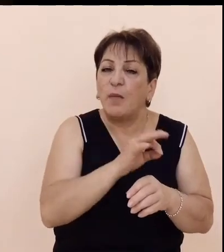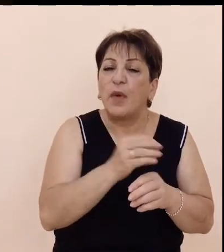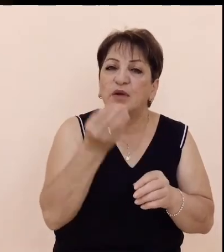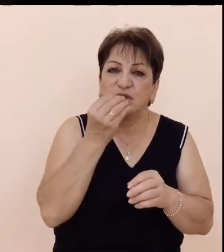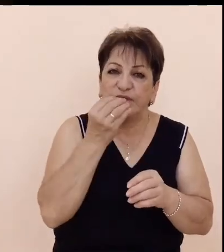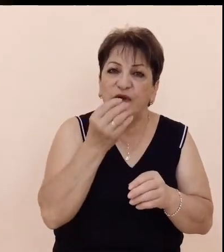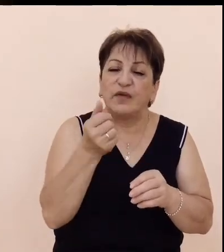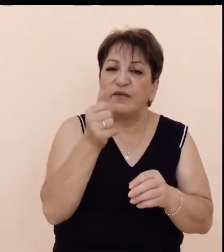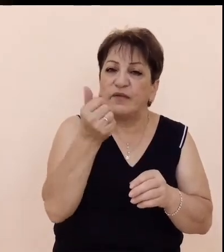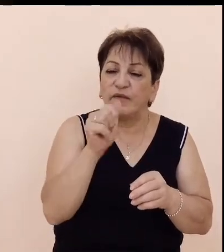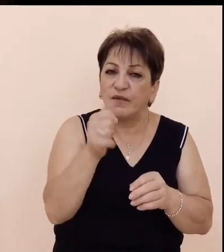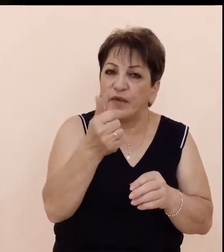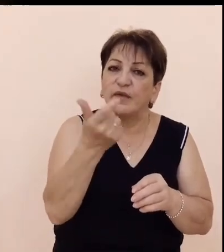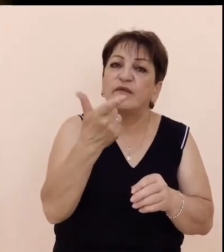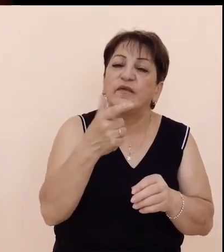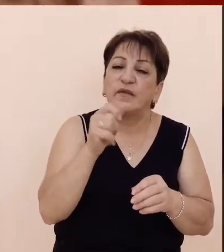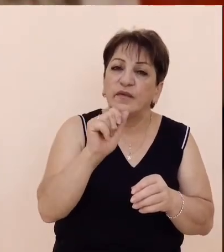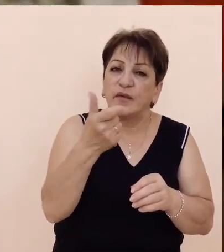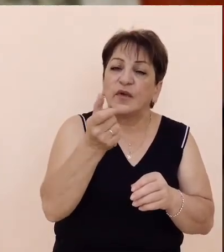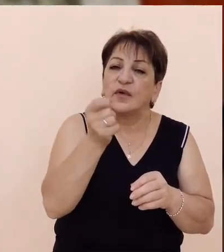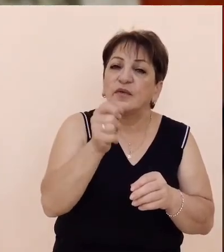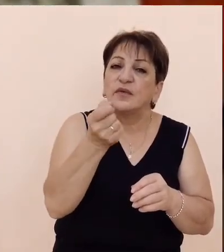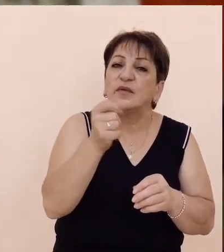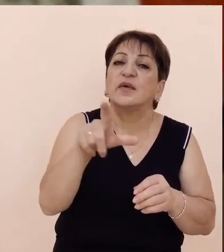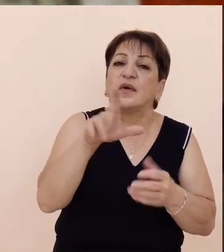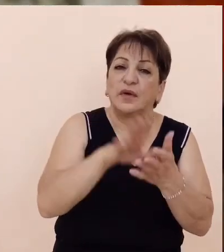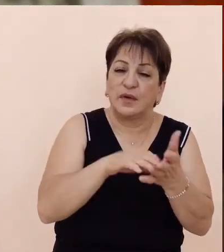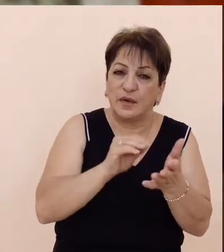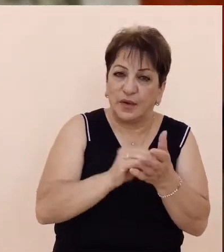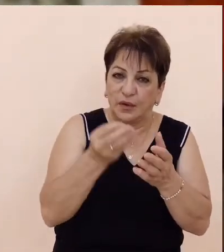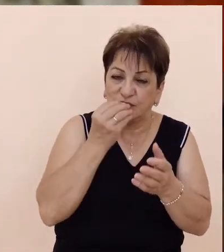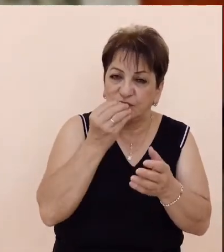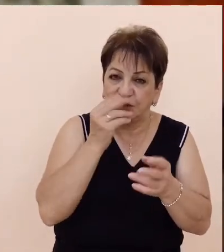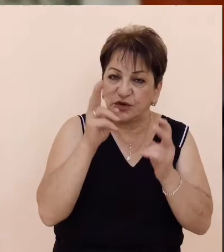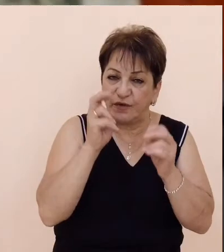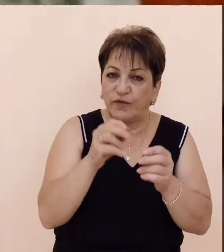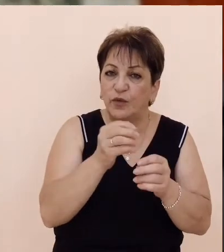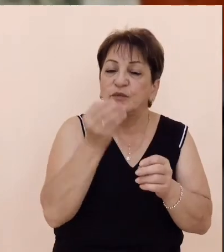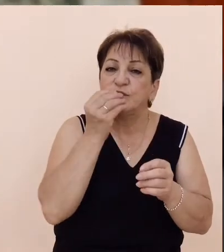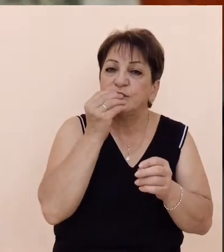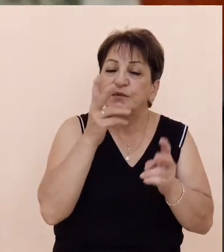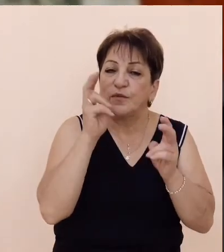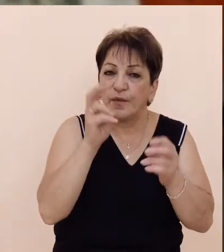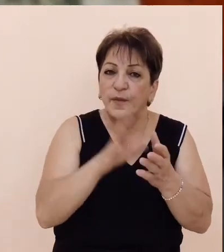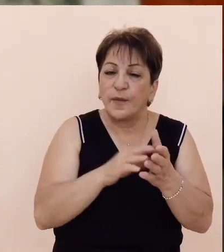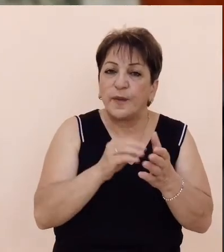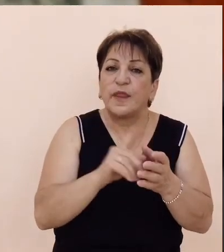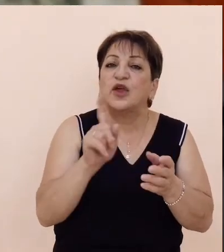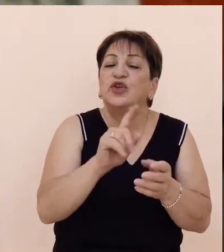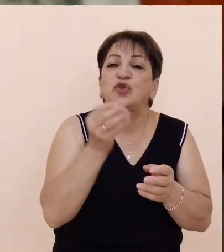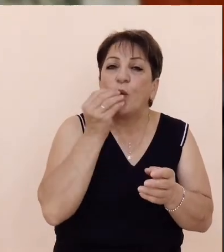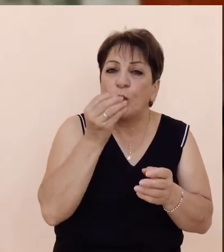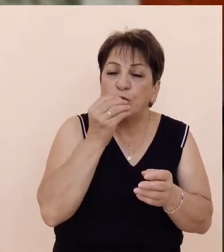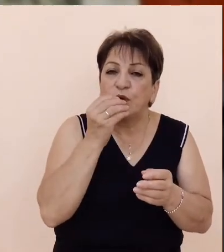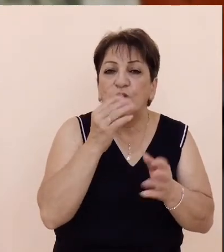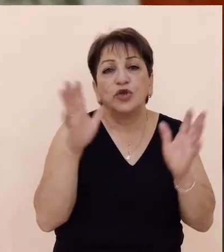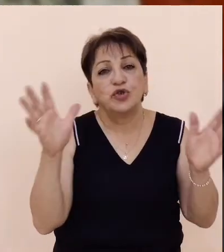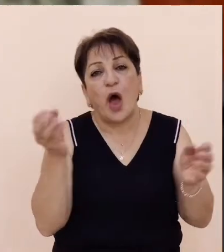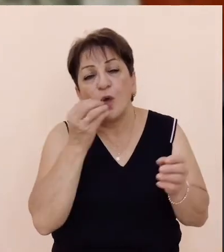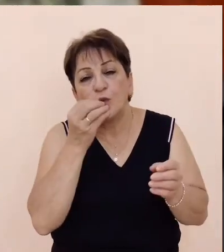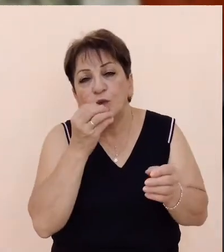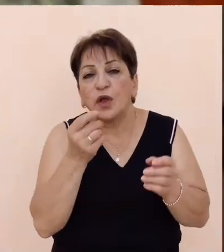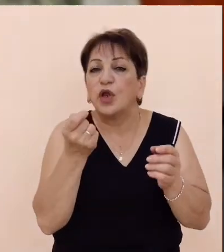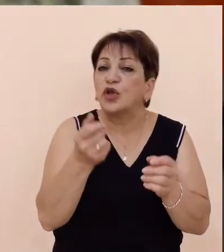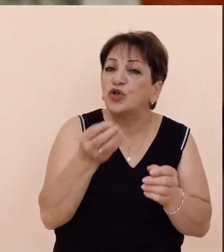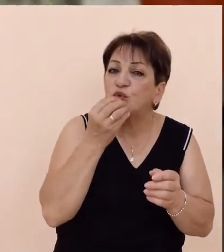փոխարեն։ Դա լավ է թե վատ։ Ճիշտ ծննդակարգը հղիների համար ենթադրում է ոչ միայն ինչ ուտել, ինչքան ուտել, այլև